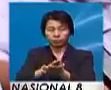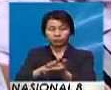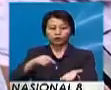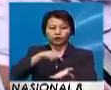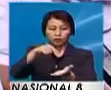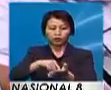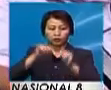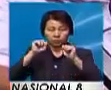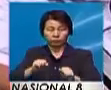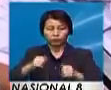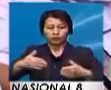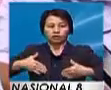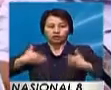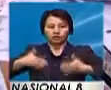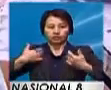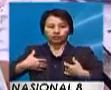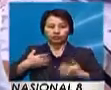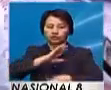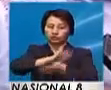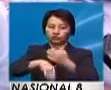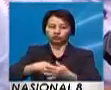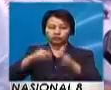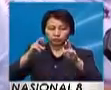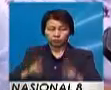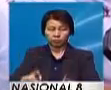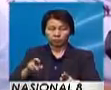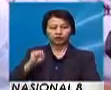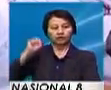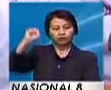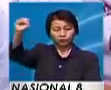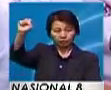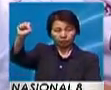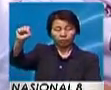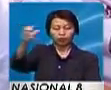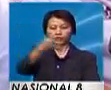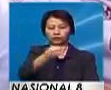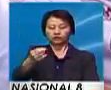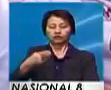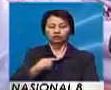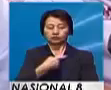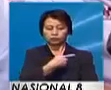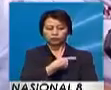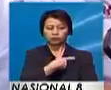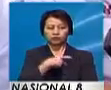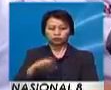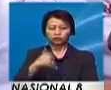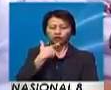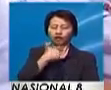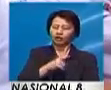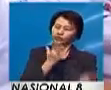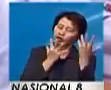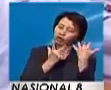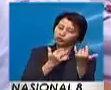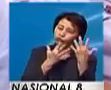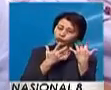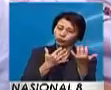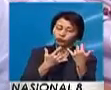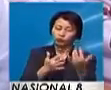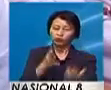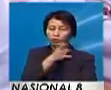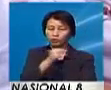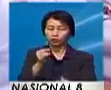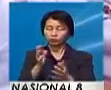akan menggembirakan Bu kita saya seluruh rakyat di Sabah yang mana kita sudah lama menunggunya dan hari ini menjadi